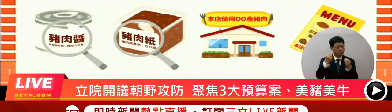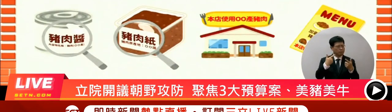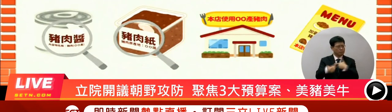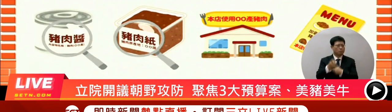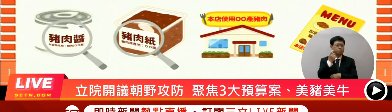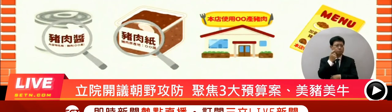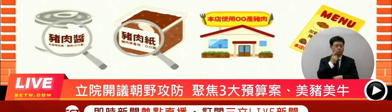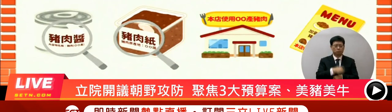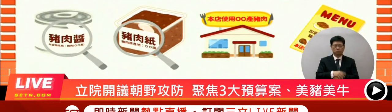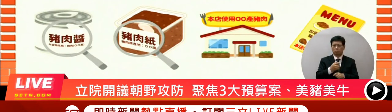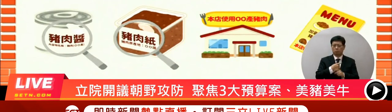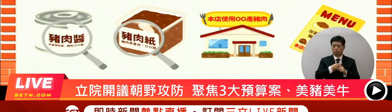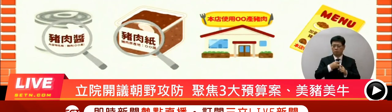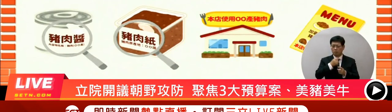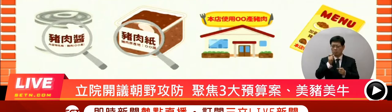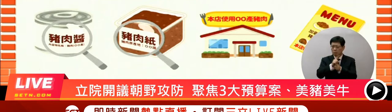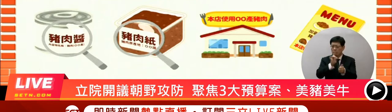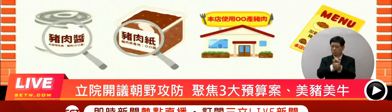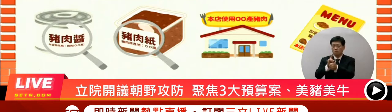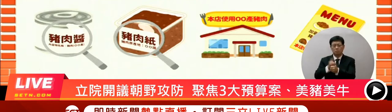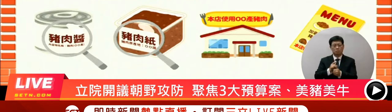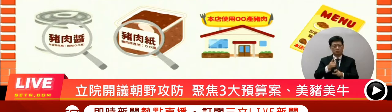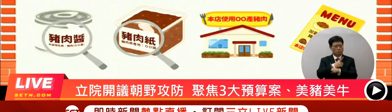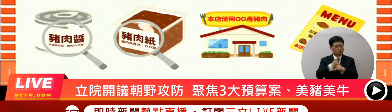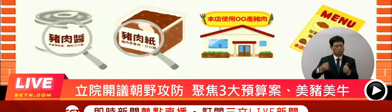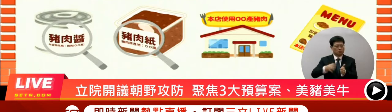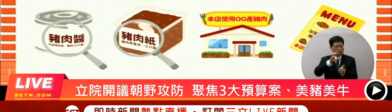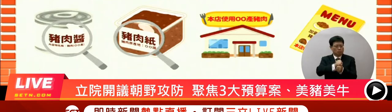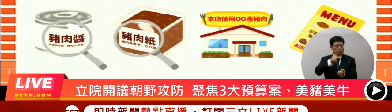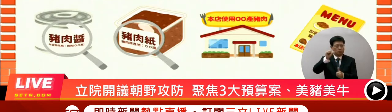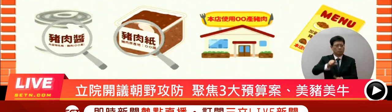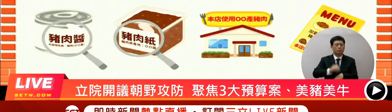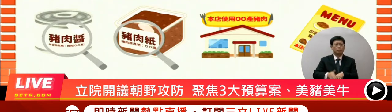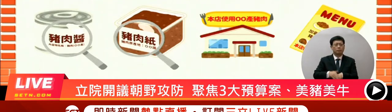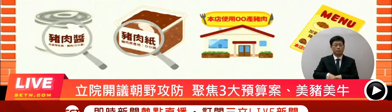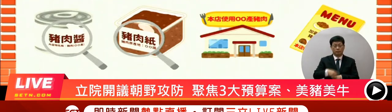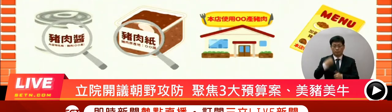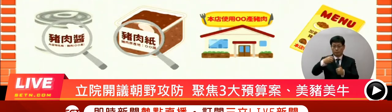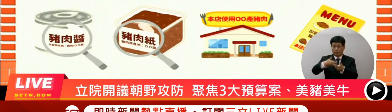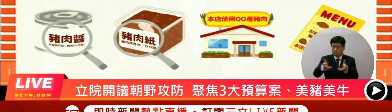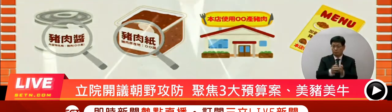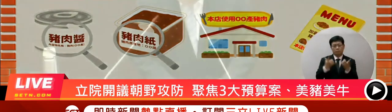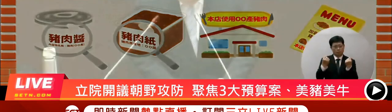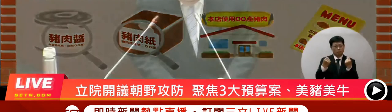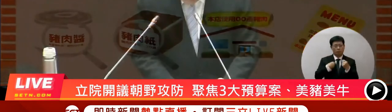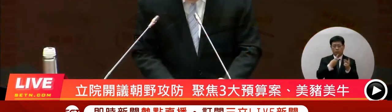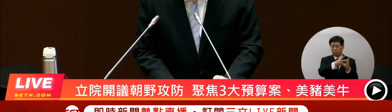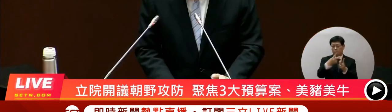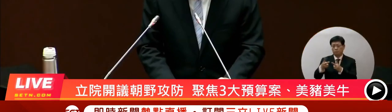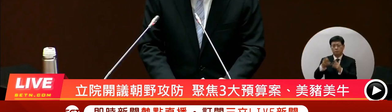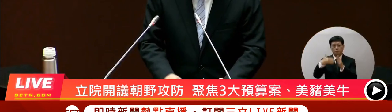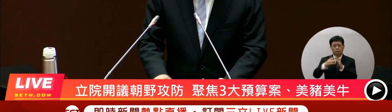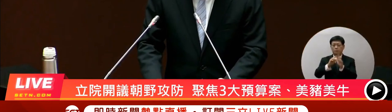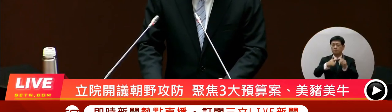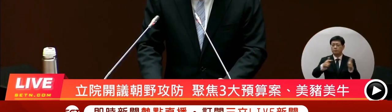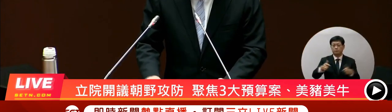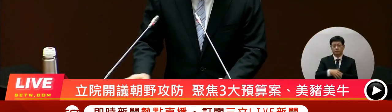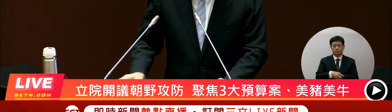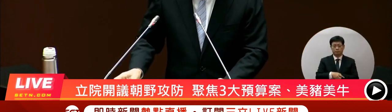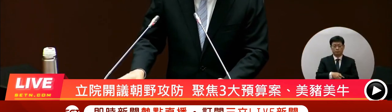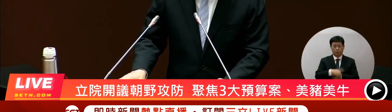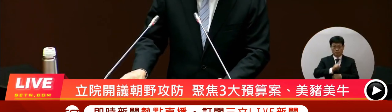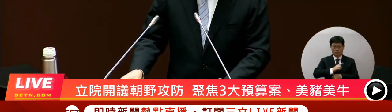实、鱼目混珠者，都会严格查处。而教育部也已经询问各级学校，公